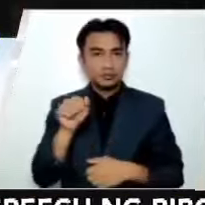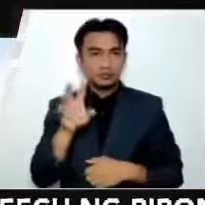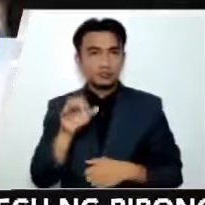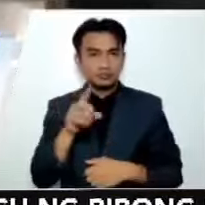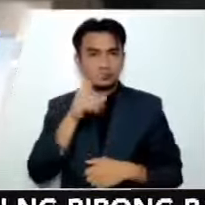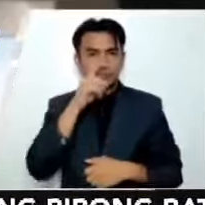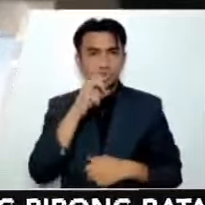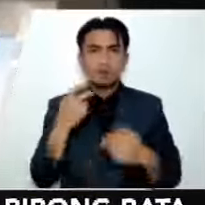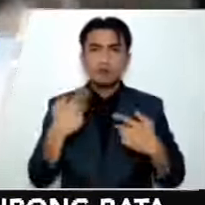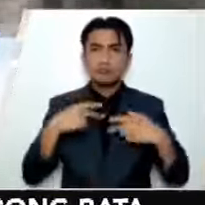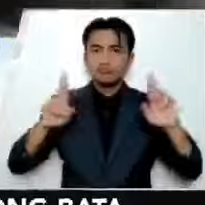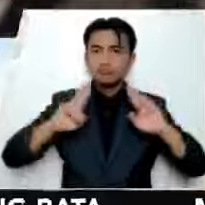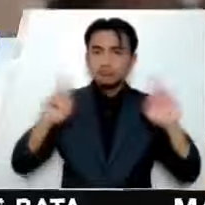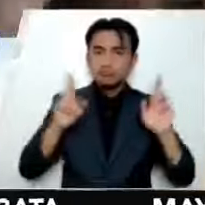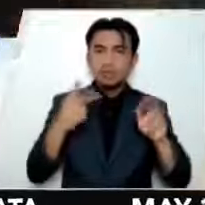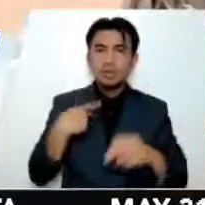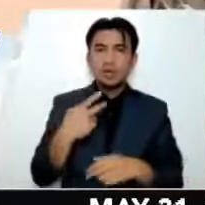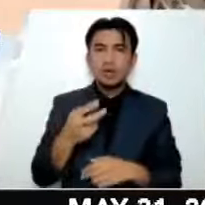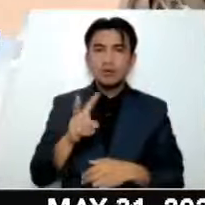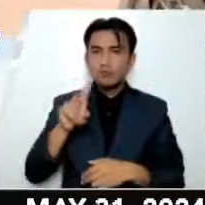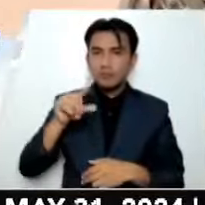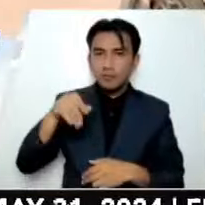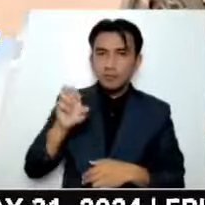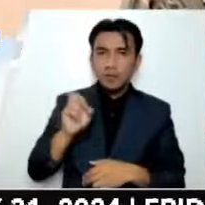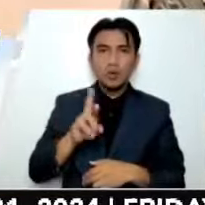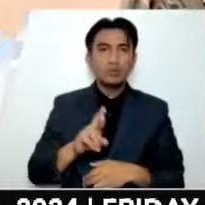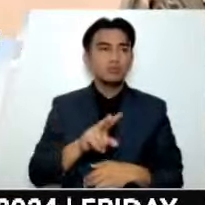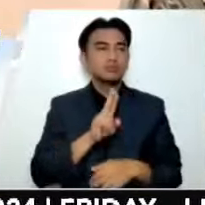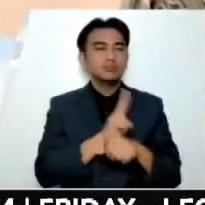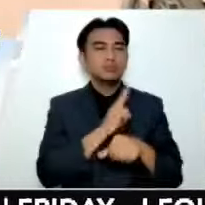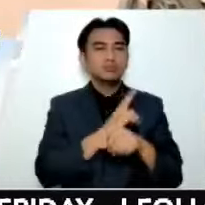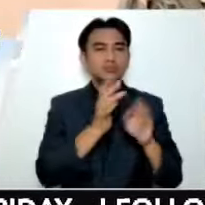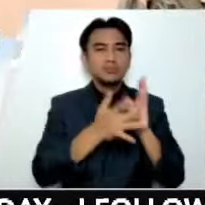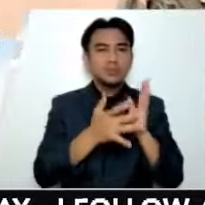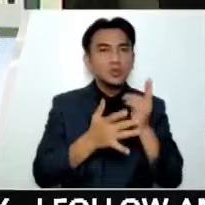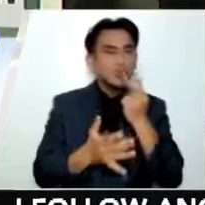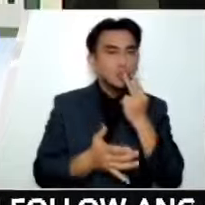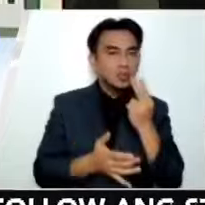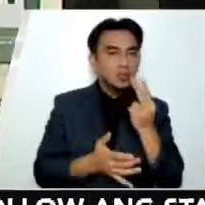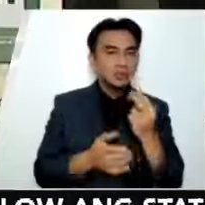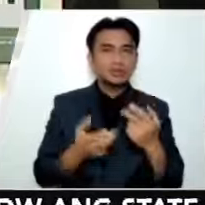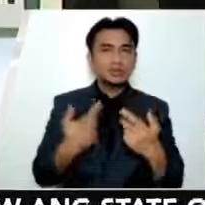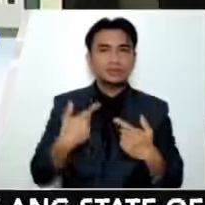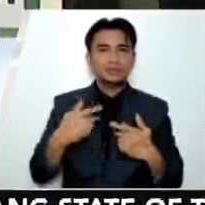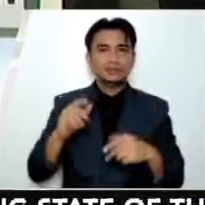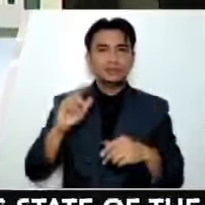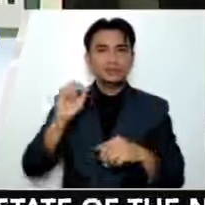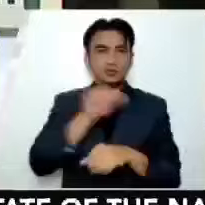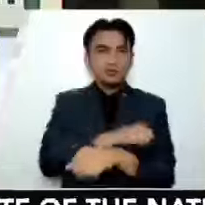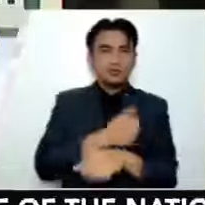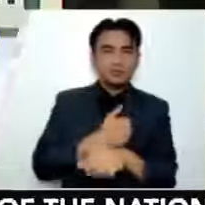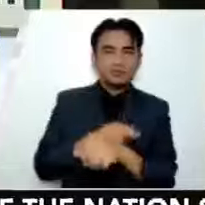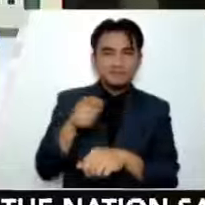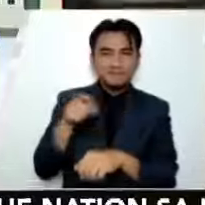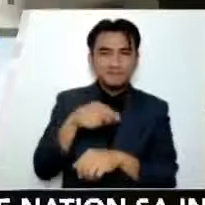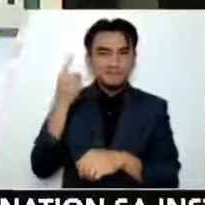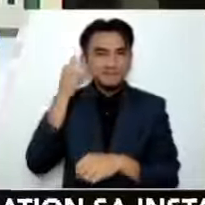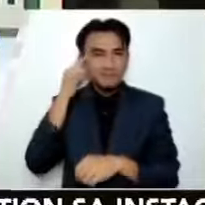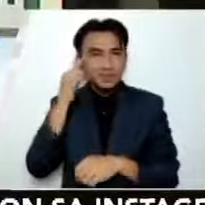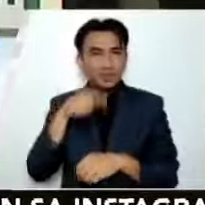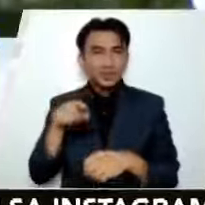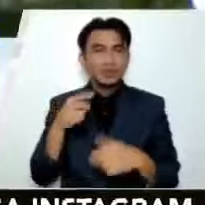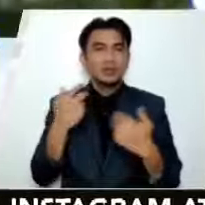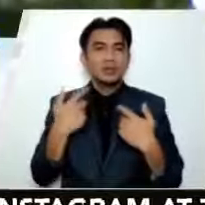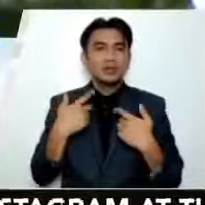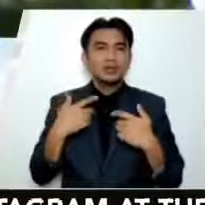na o kaya ay e-cigarette. Bagay na ikinaalarma ng mga otoridad. Para makatulong sa kampanya, nais ng DOH